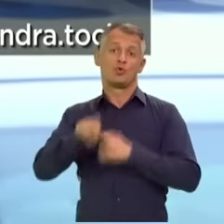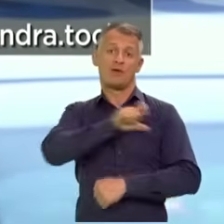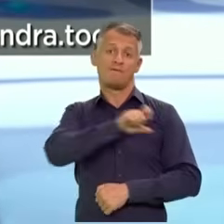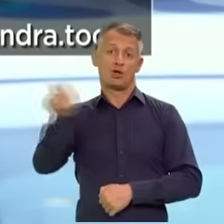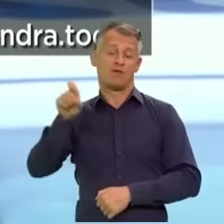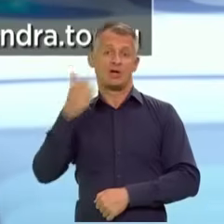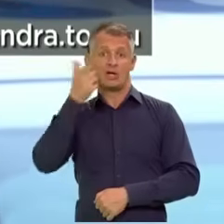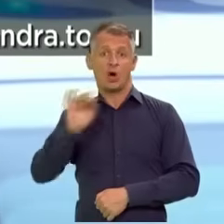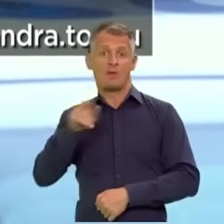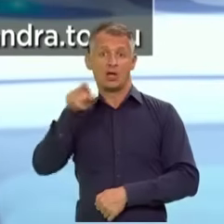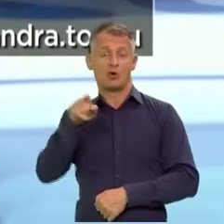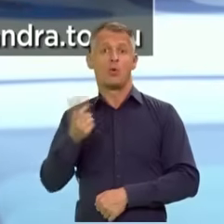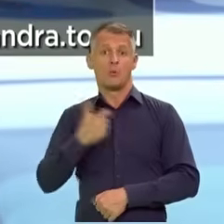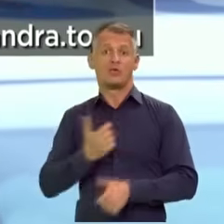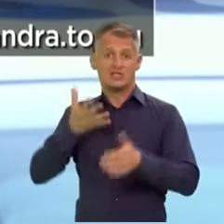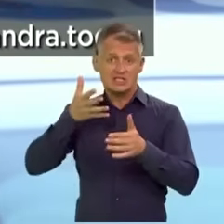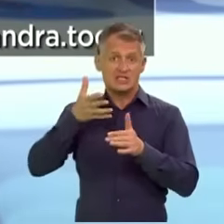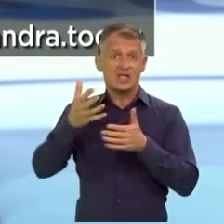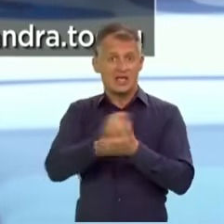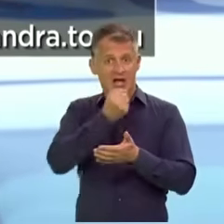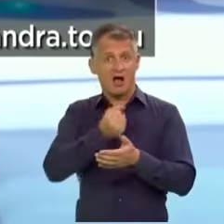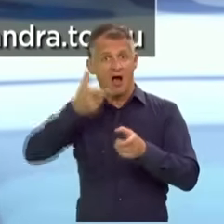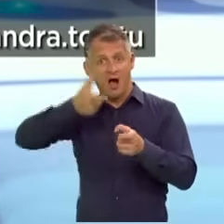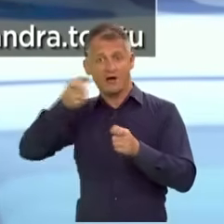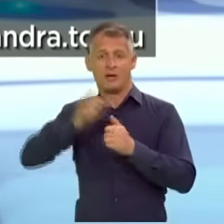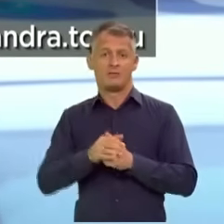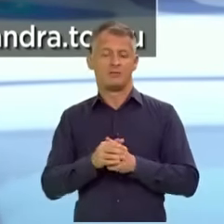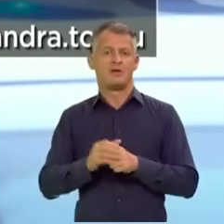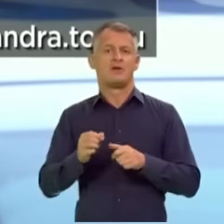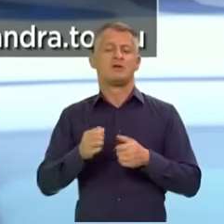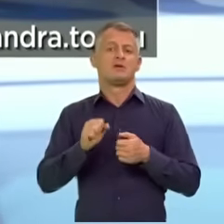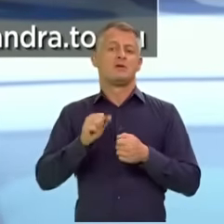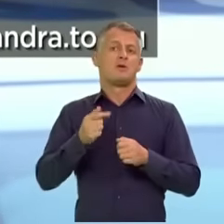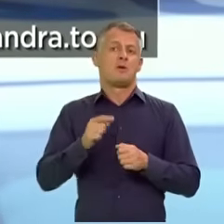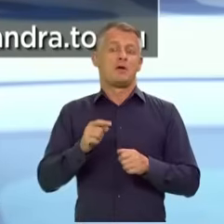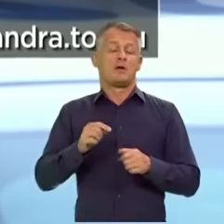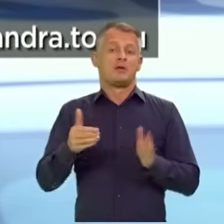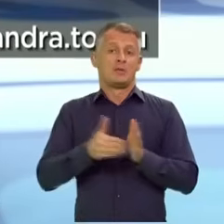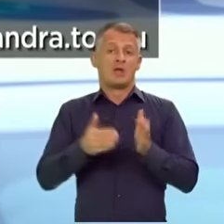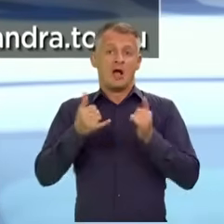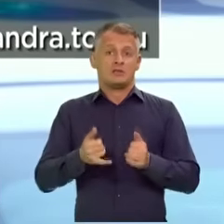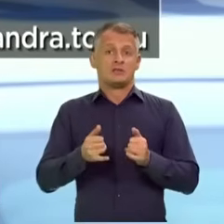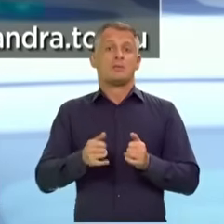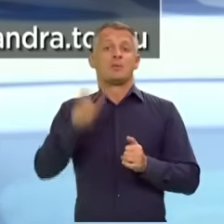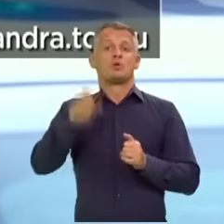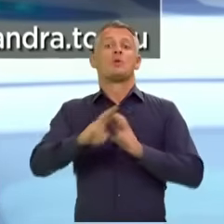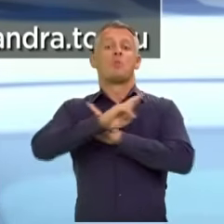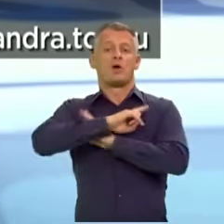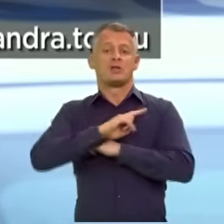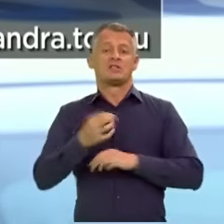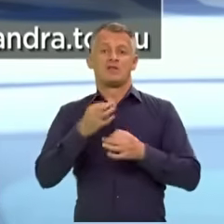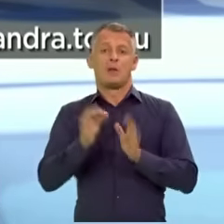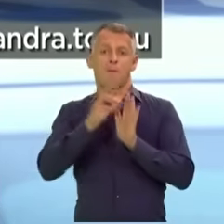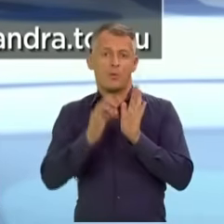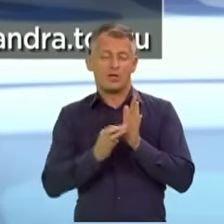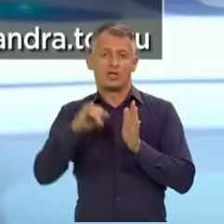când copiii lor au acces la arme militare, punct. Fie ca toate viețile pierdute în zadar astăzi să fie pomenite și prețuite și